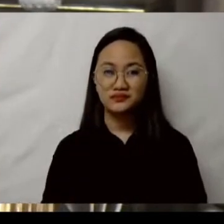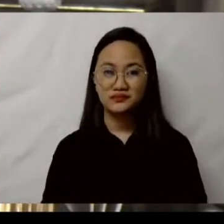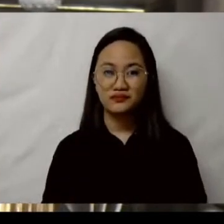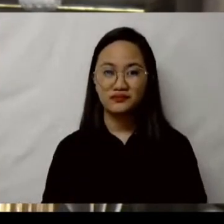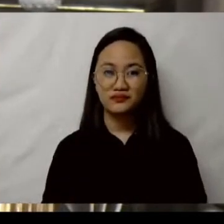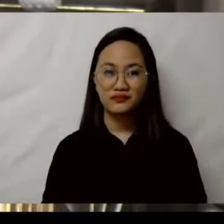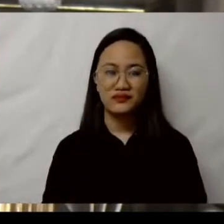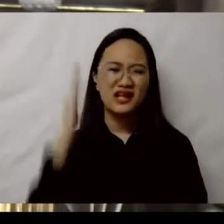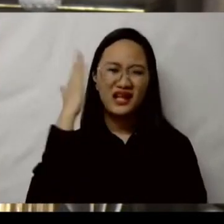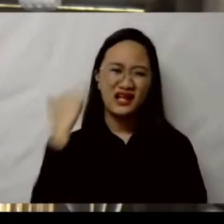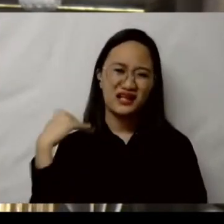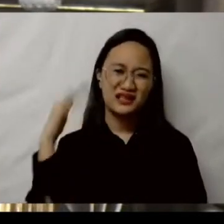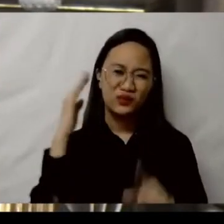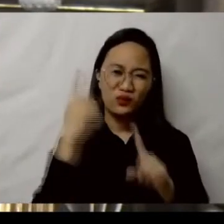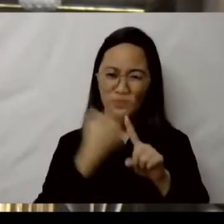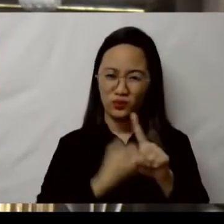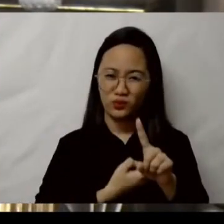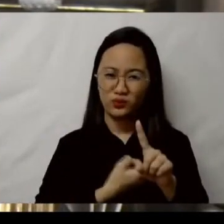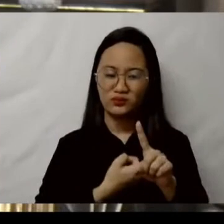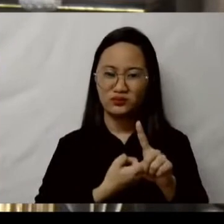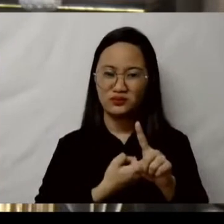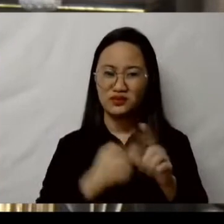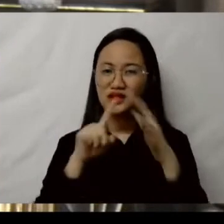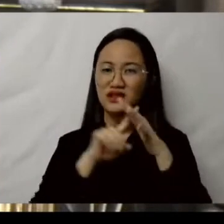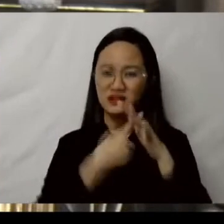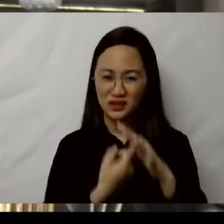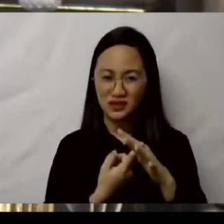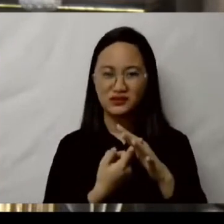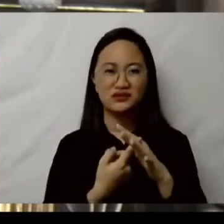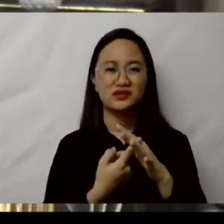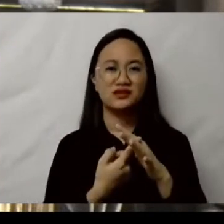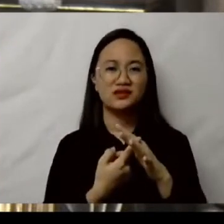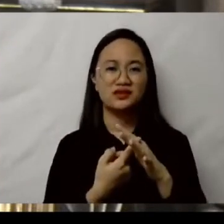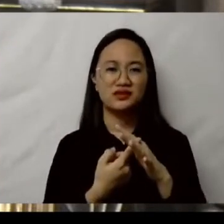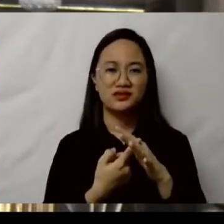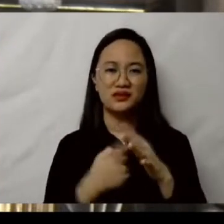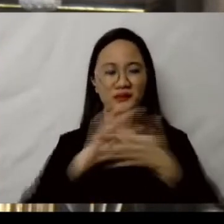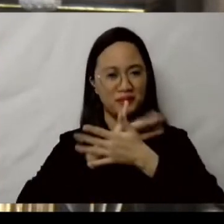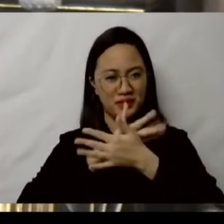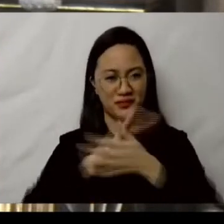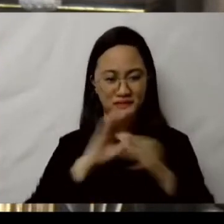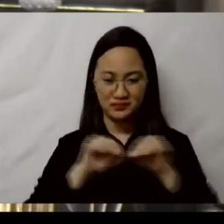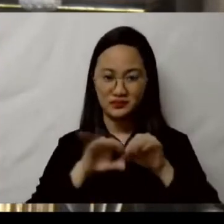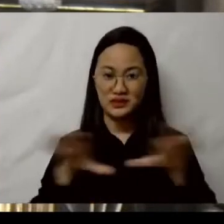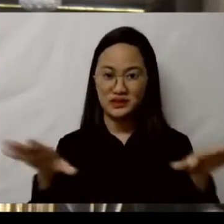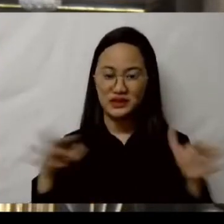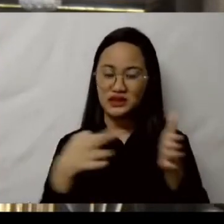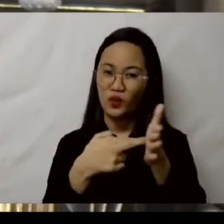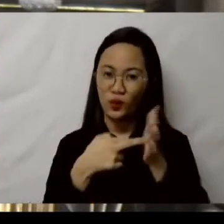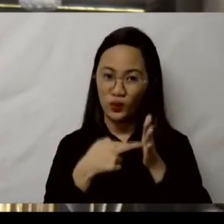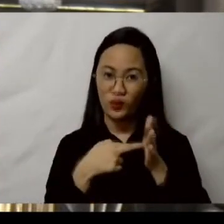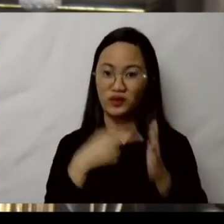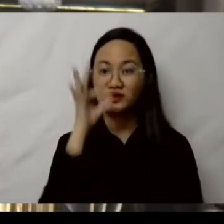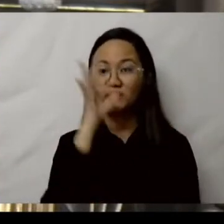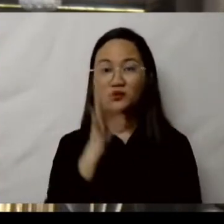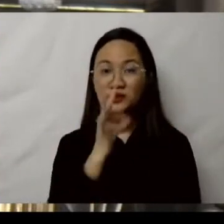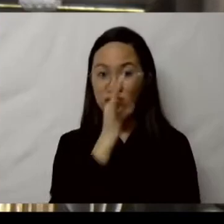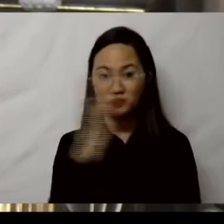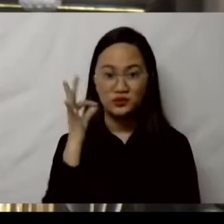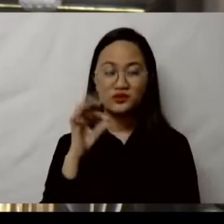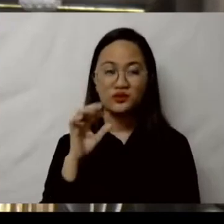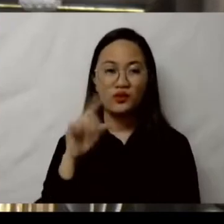nung nagluwag na yung pandemic, nag-request siya ng communion once a week lang naman because